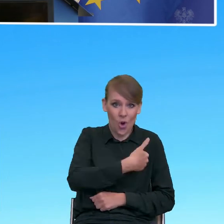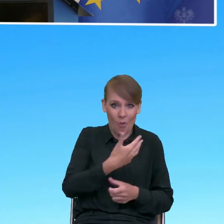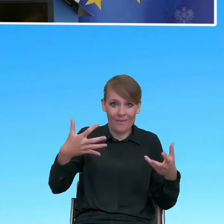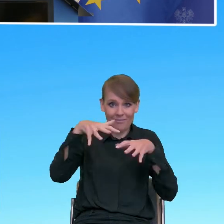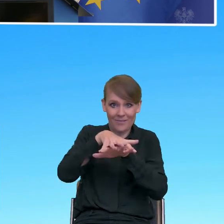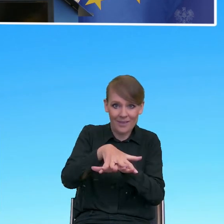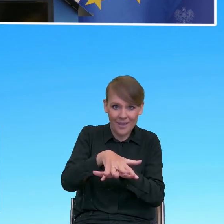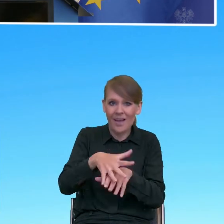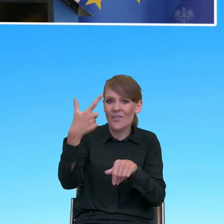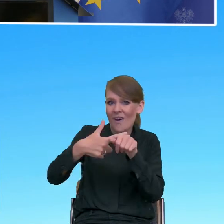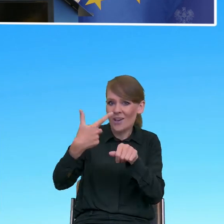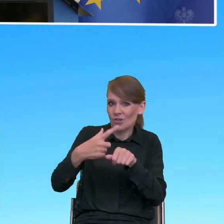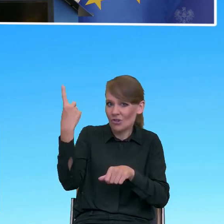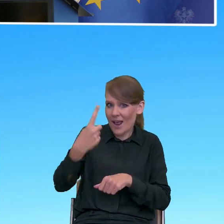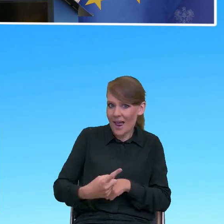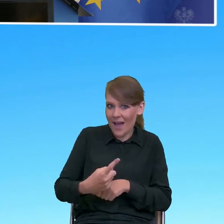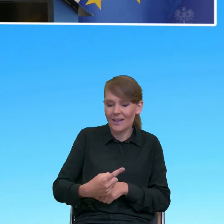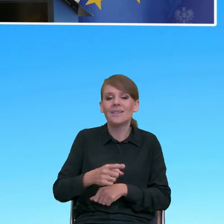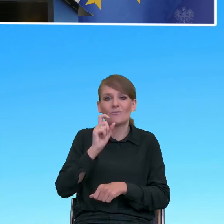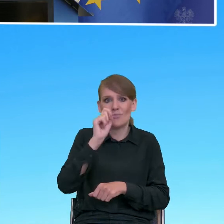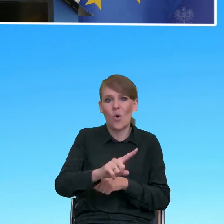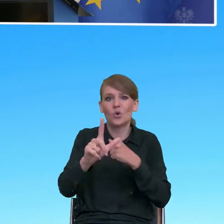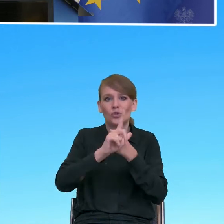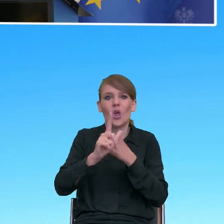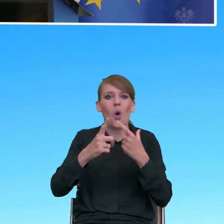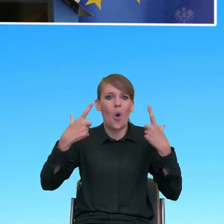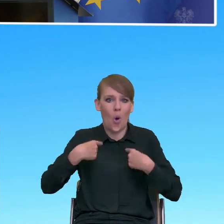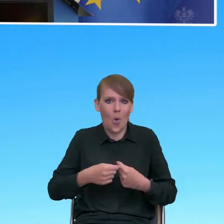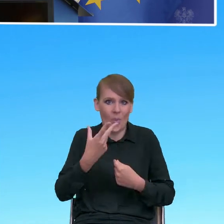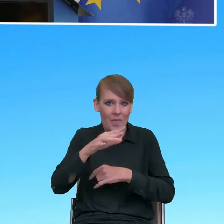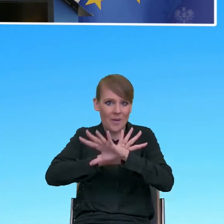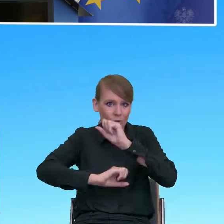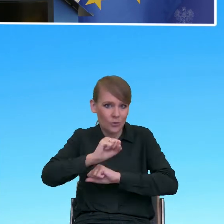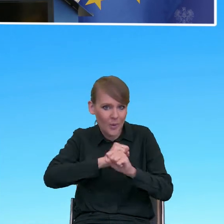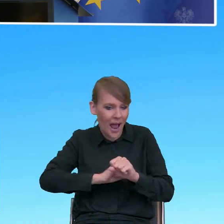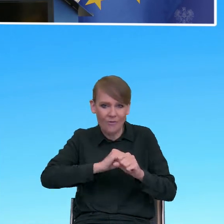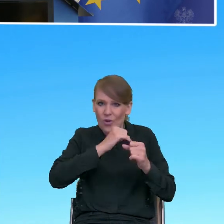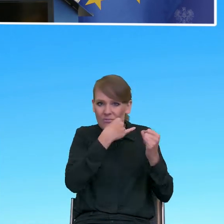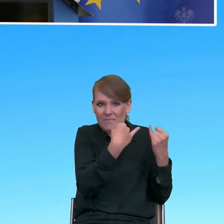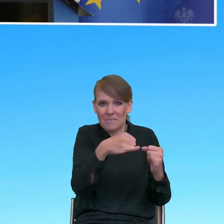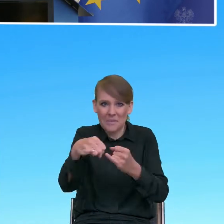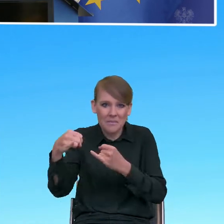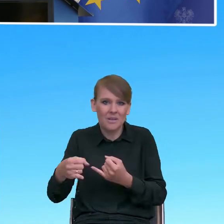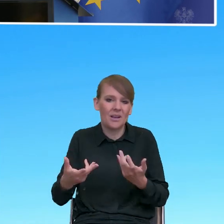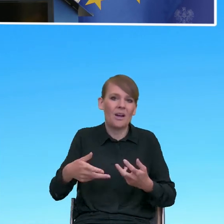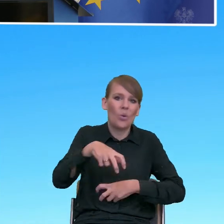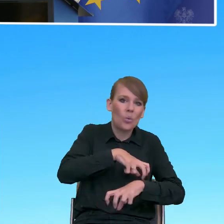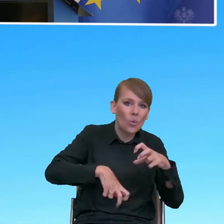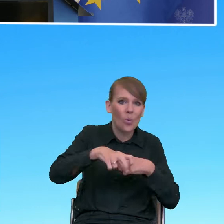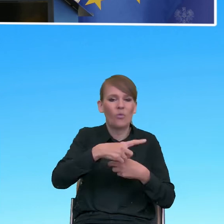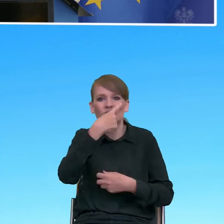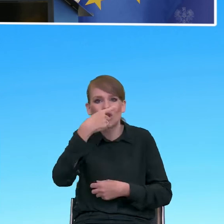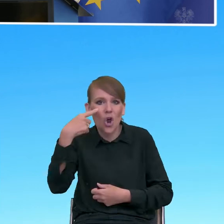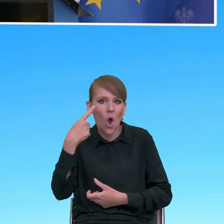ponad 20 lat mamy 70 osób z niepełnosprawnością, z różnymi niepełnosprawnościami, ruchowymi,